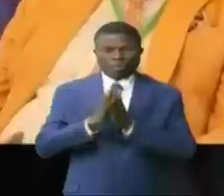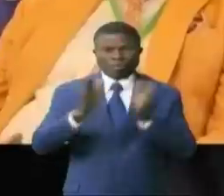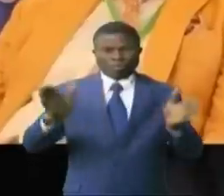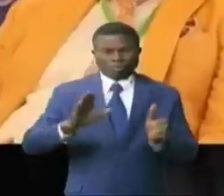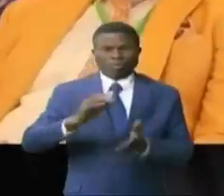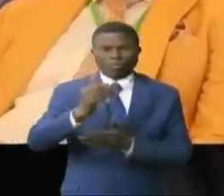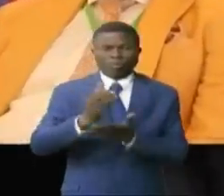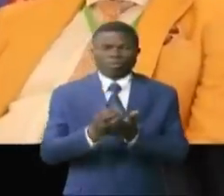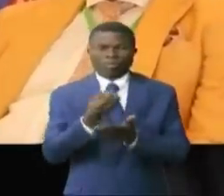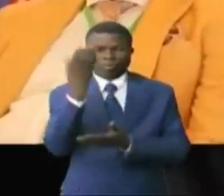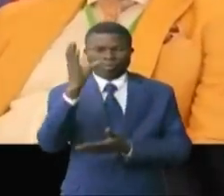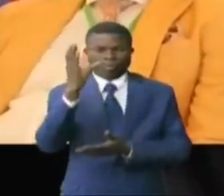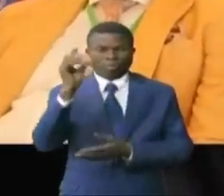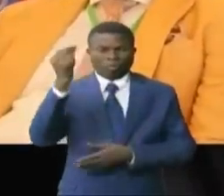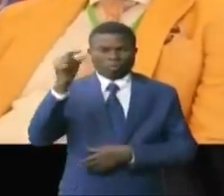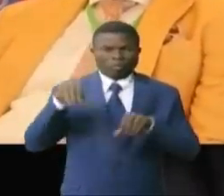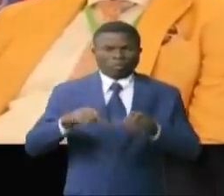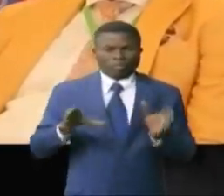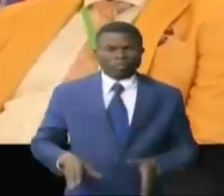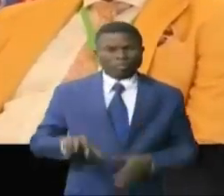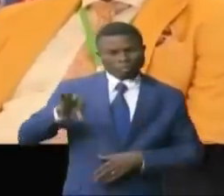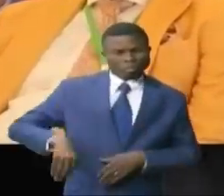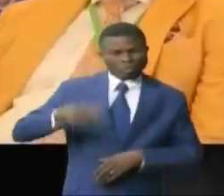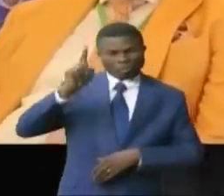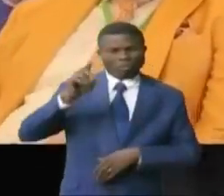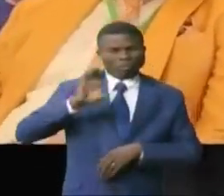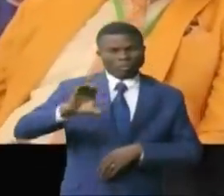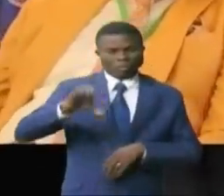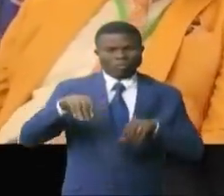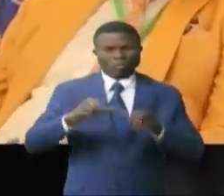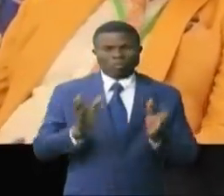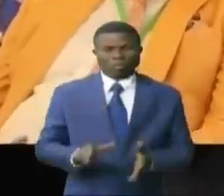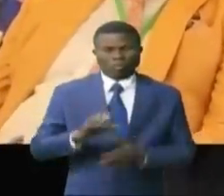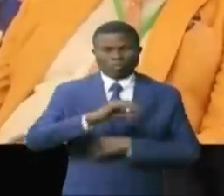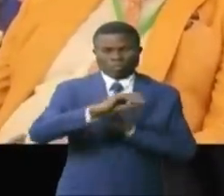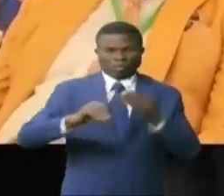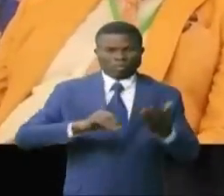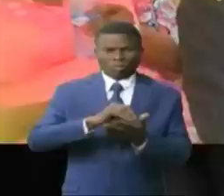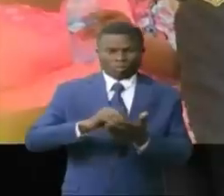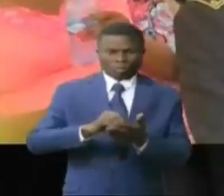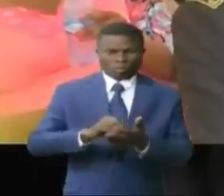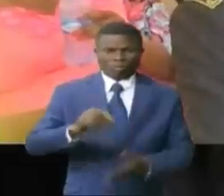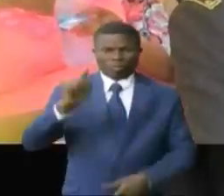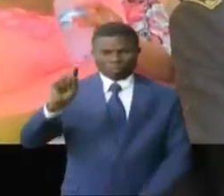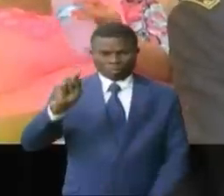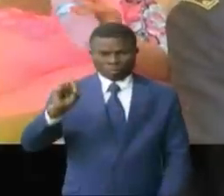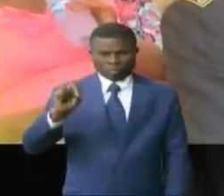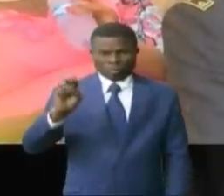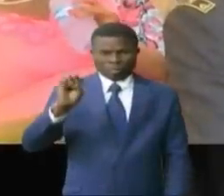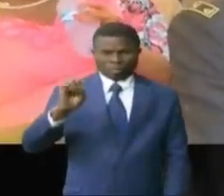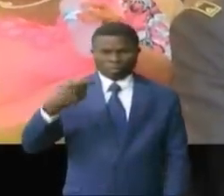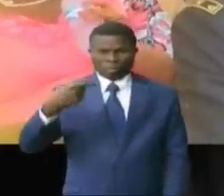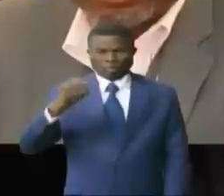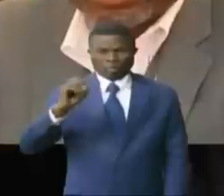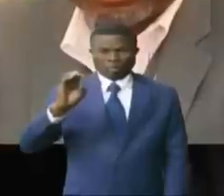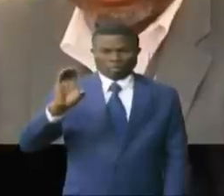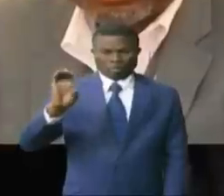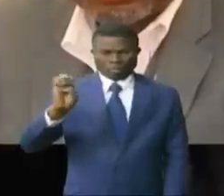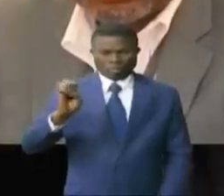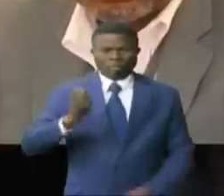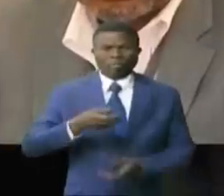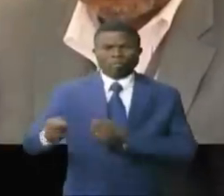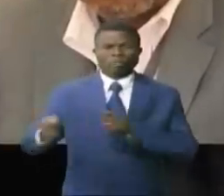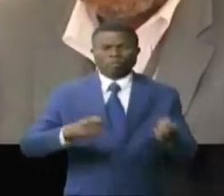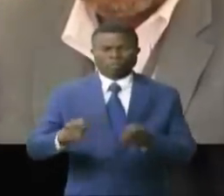des ressources minières aux Congolais d'abord. Le centre des négoces de Moussompo marché de l'exploitant artisanal